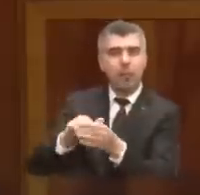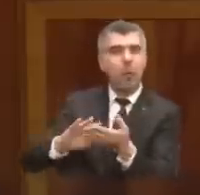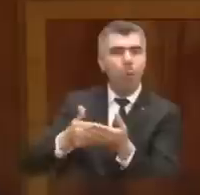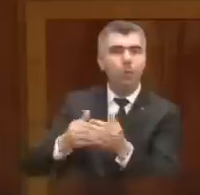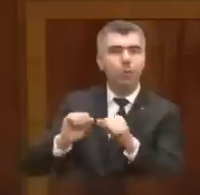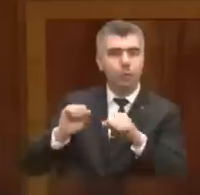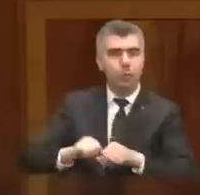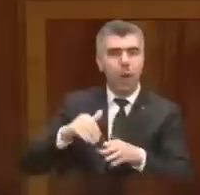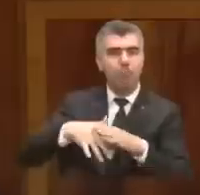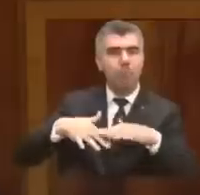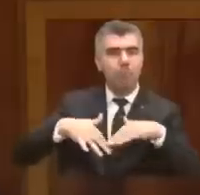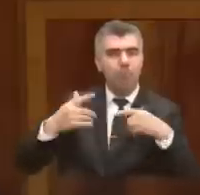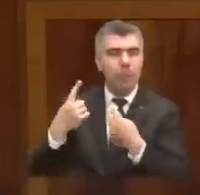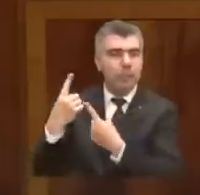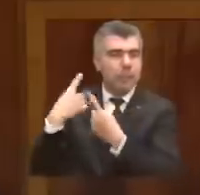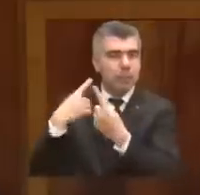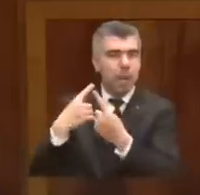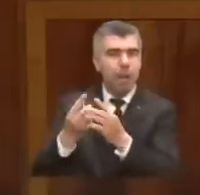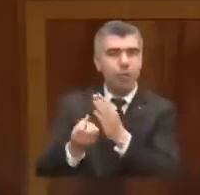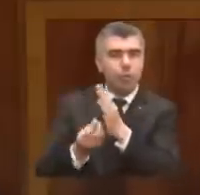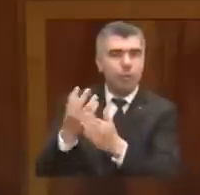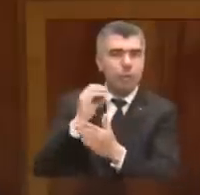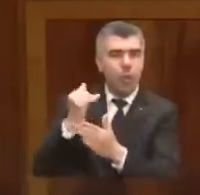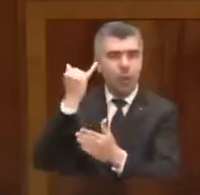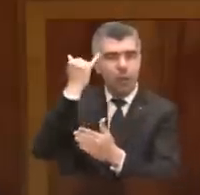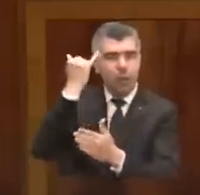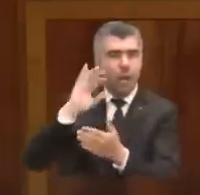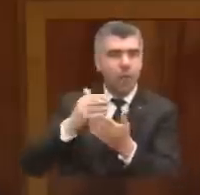في البرلمان للإنصات لتصوراتهم والمقترحات ديالهم،